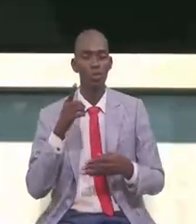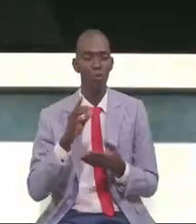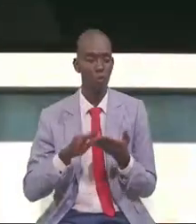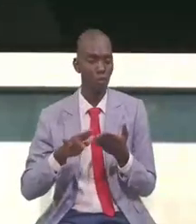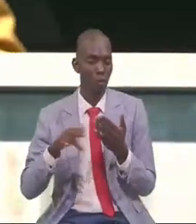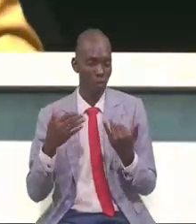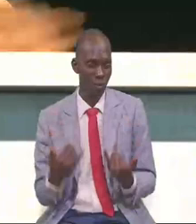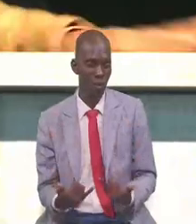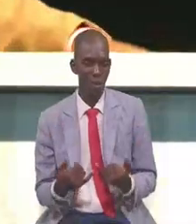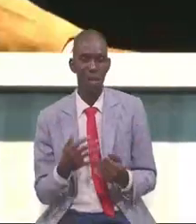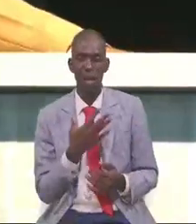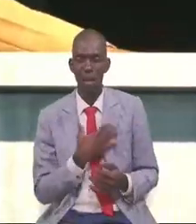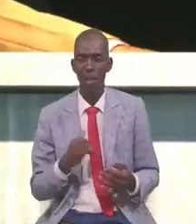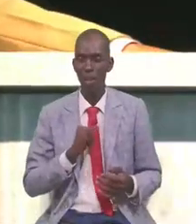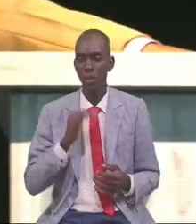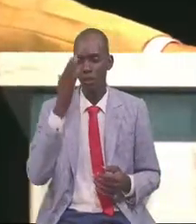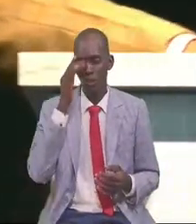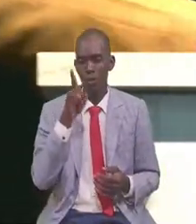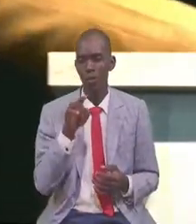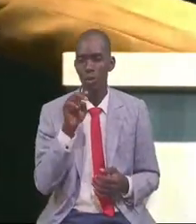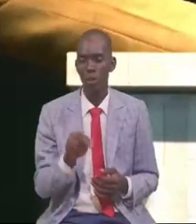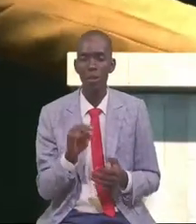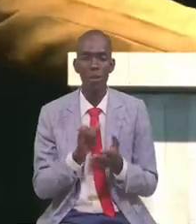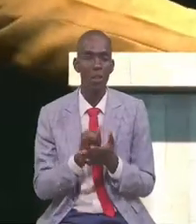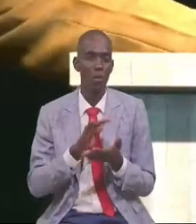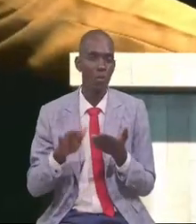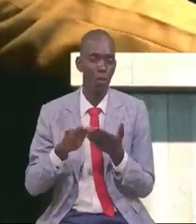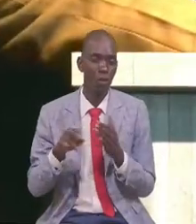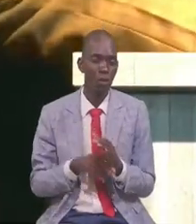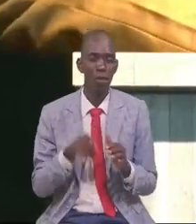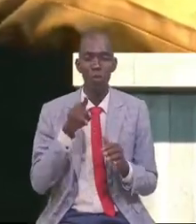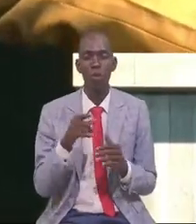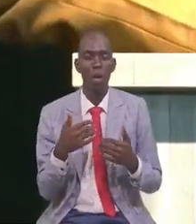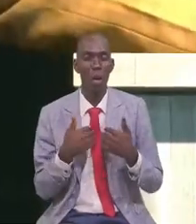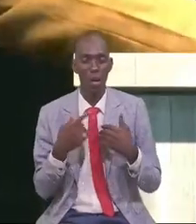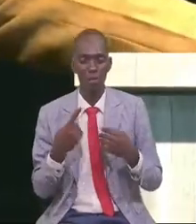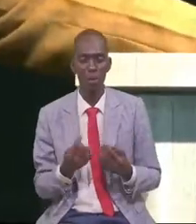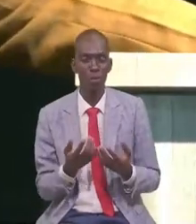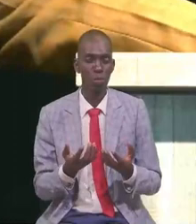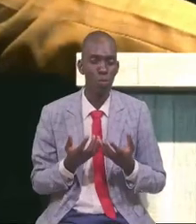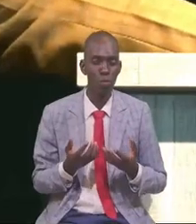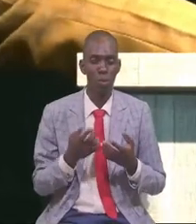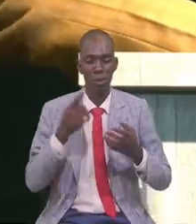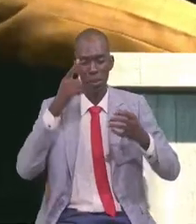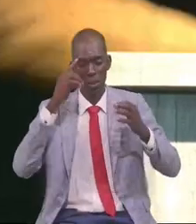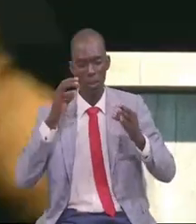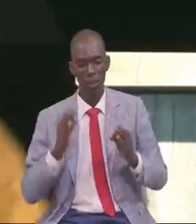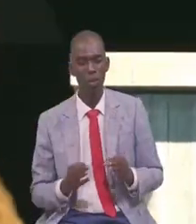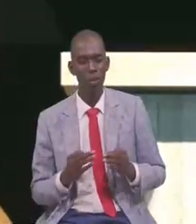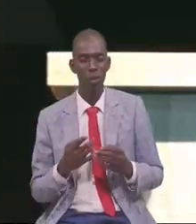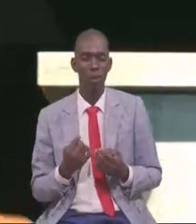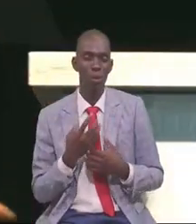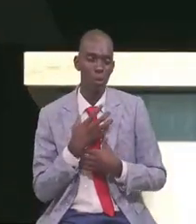je sais que tu le veux, tu as le désir, tu as la décision, tu as la détermination, tu as la